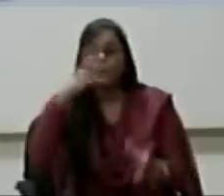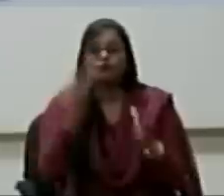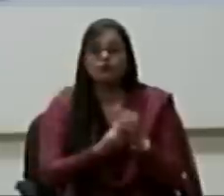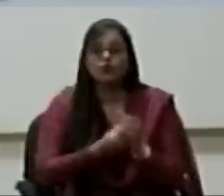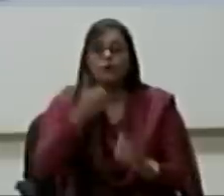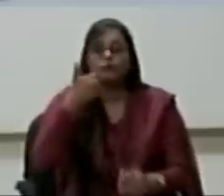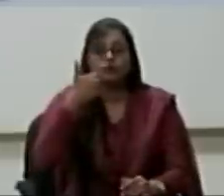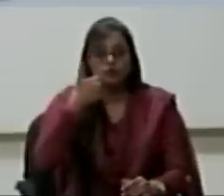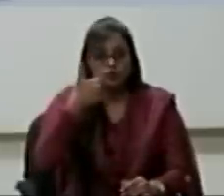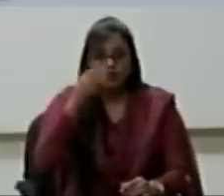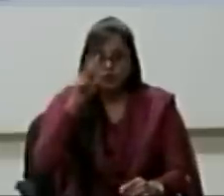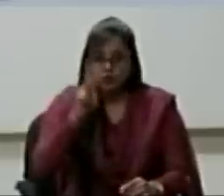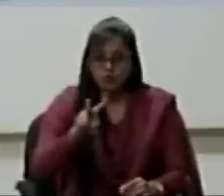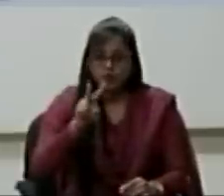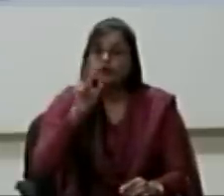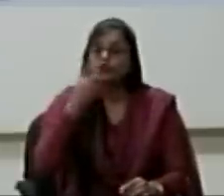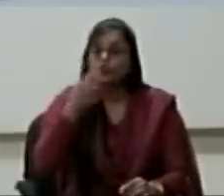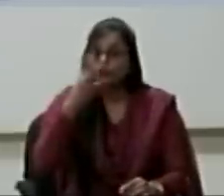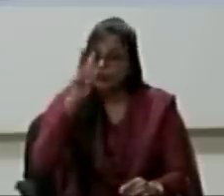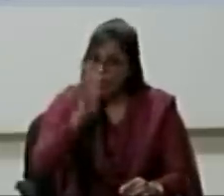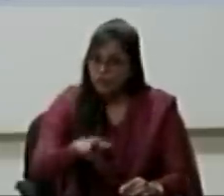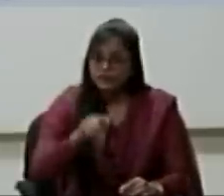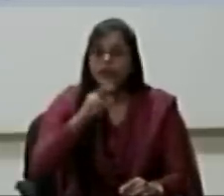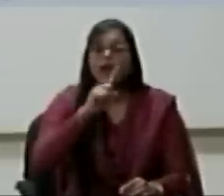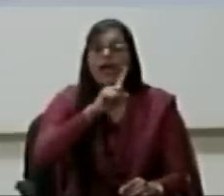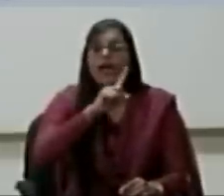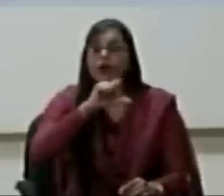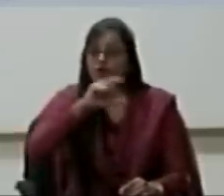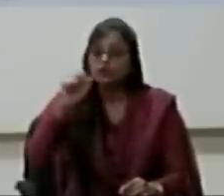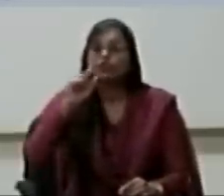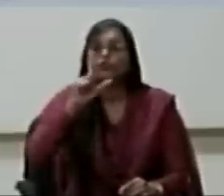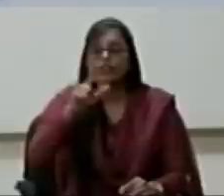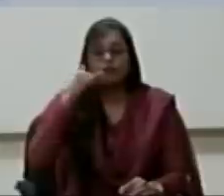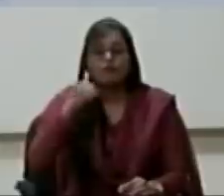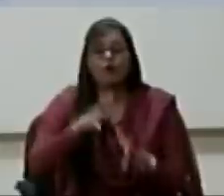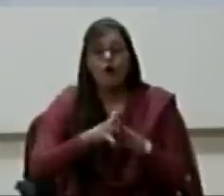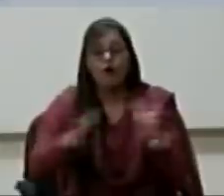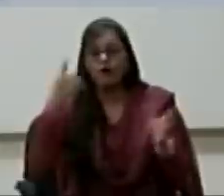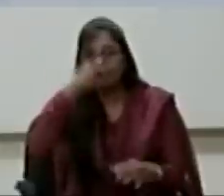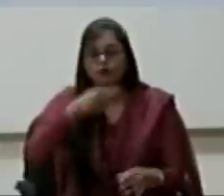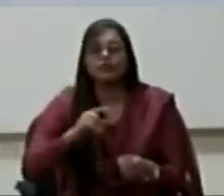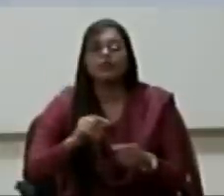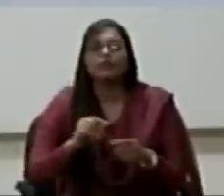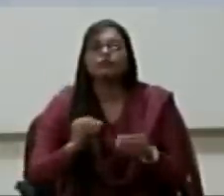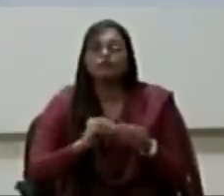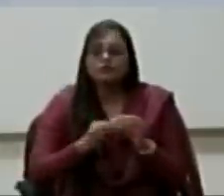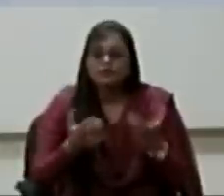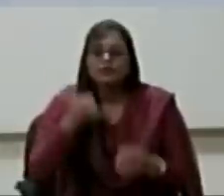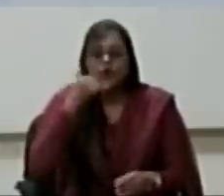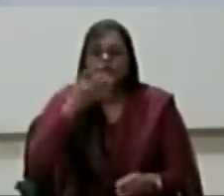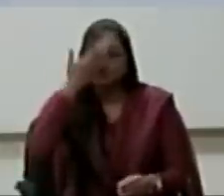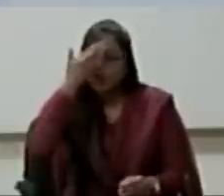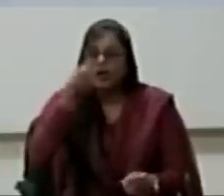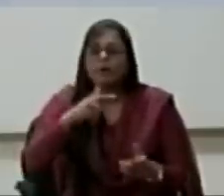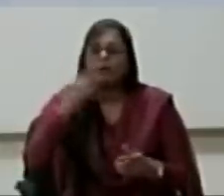পর থেকে অর্থাৎ এই করোনা ভাইরাসের যে মানে বিদেশে এবং বাংলাদেশে এই যে প্রাদুর্ভাব, এই প্রাদুর্ভাবের পর